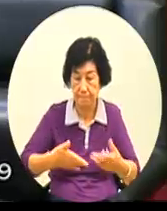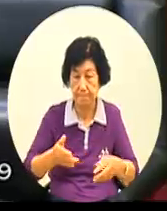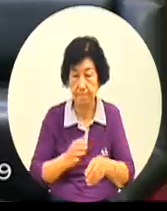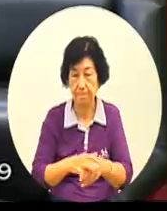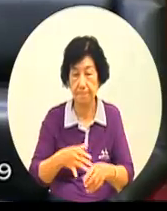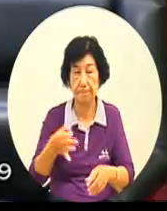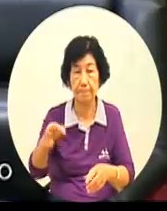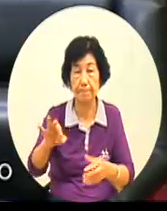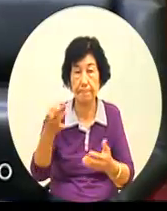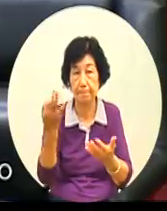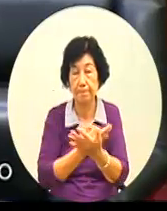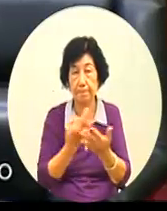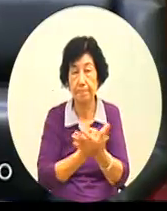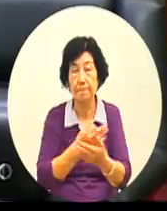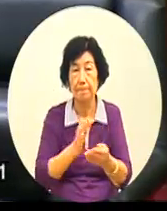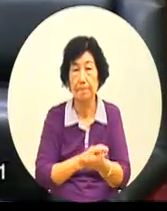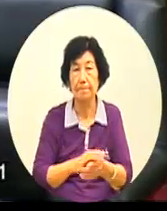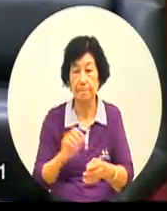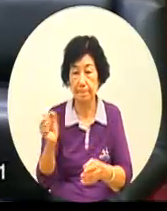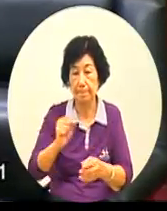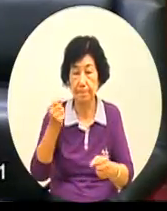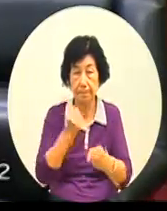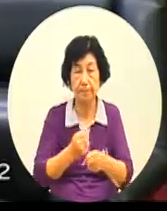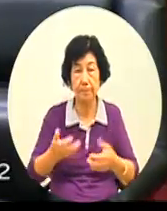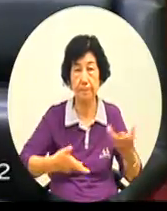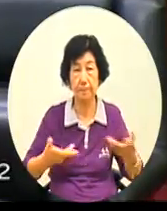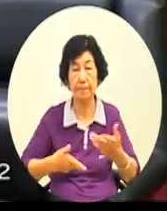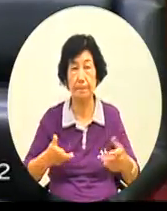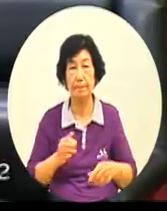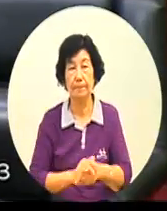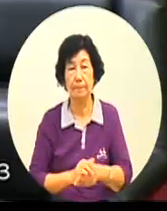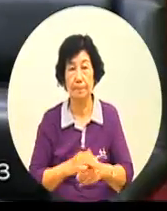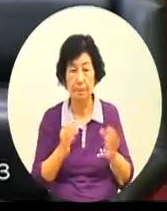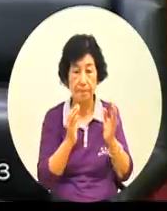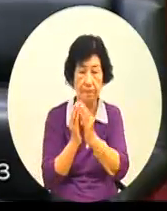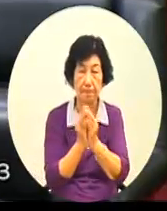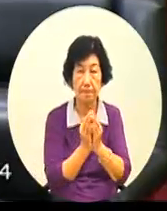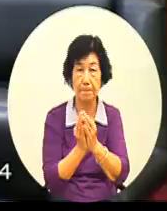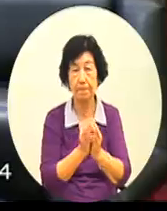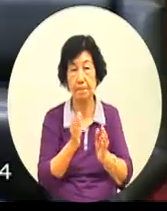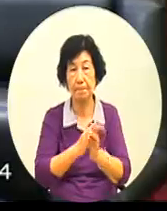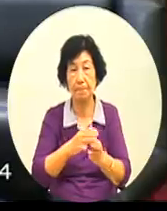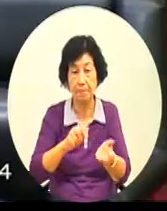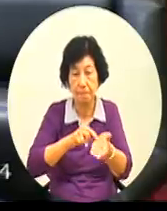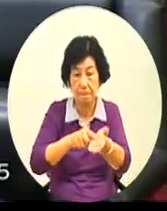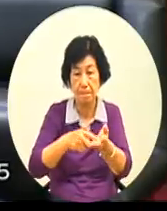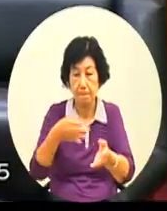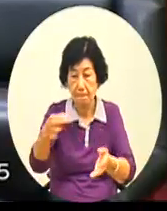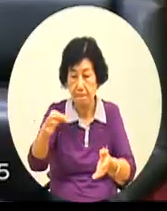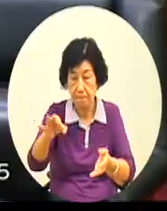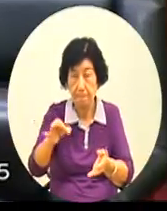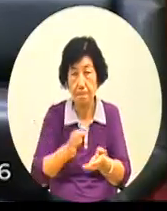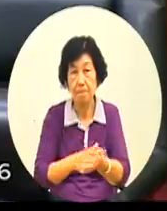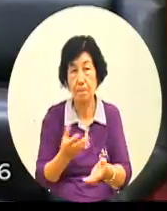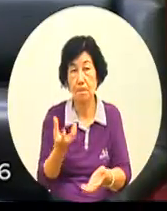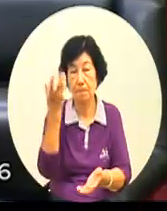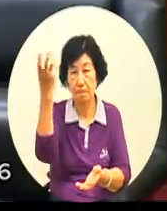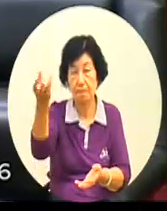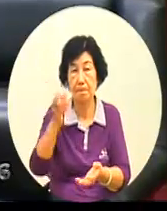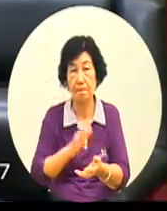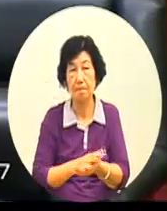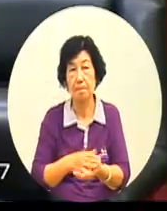办法做事哦，是不是也跟桃园一样，有那么多的经费呢到我们的园区里面，请主委也把数字告